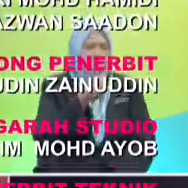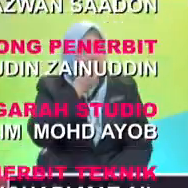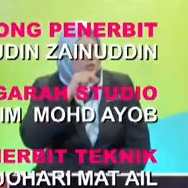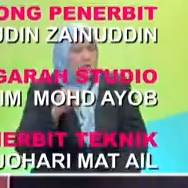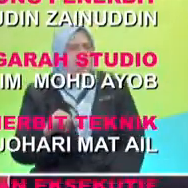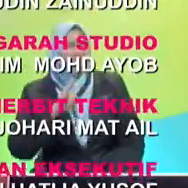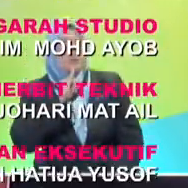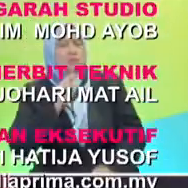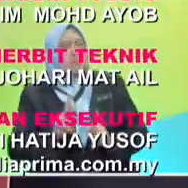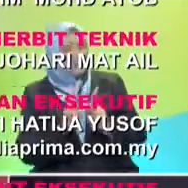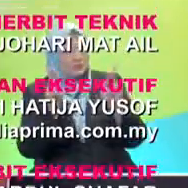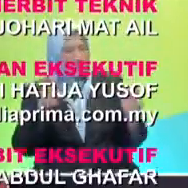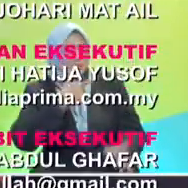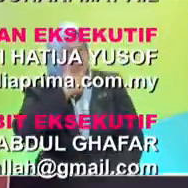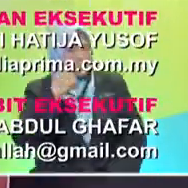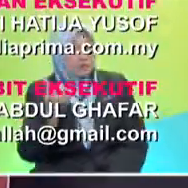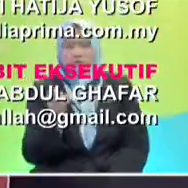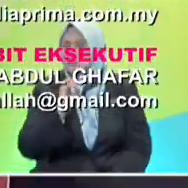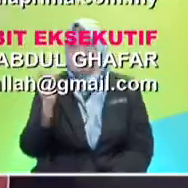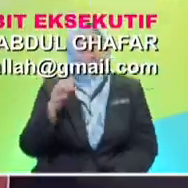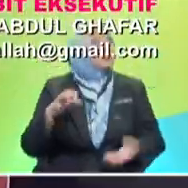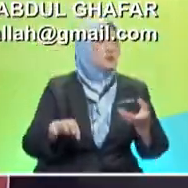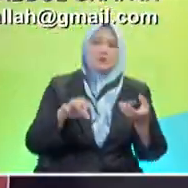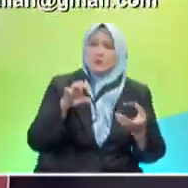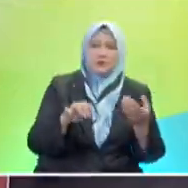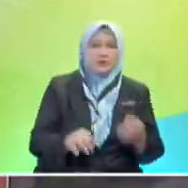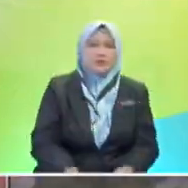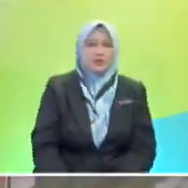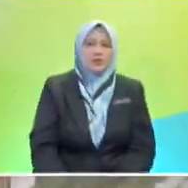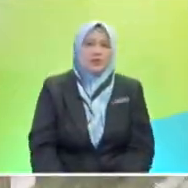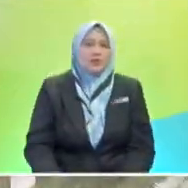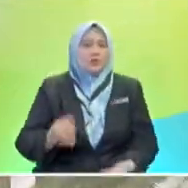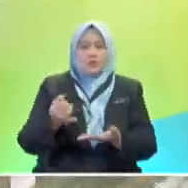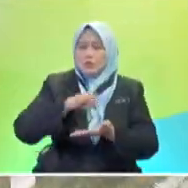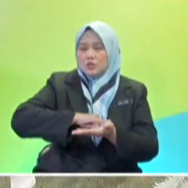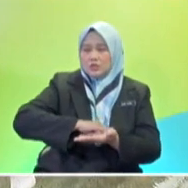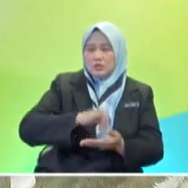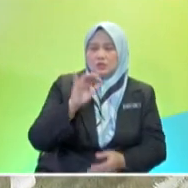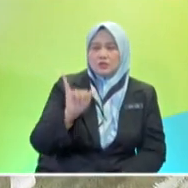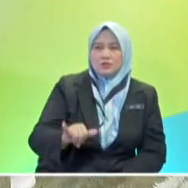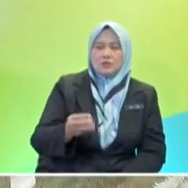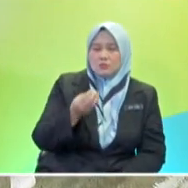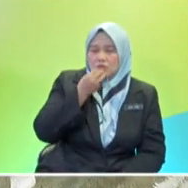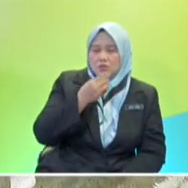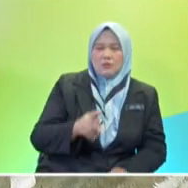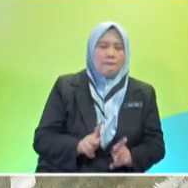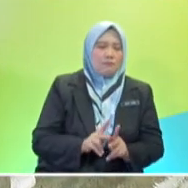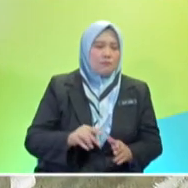paling enak, tiada bandingan. Juadah dinikmati penuh